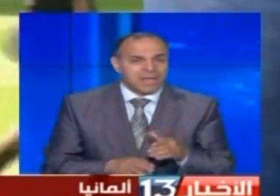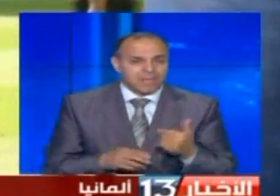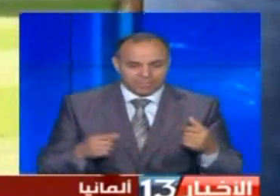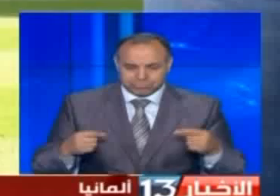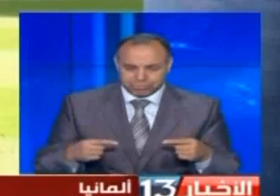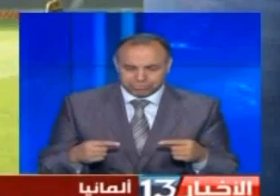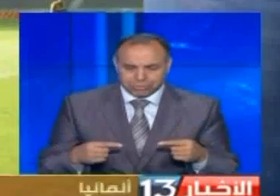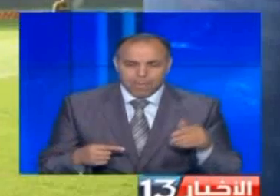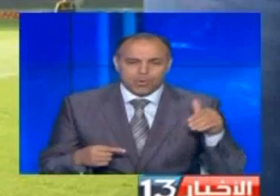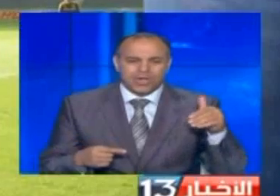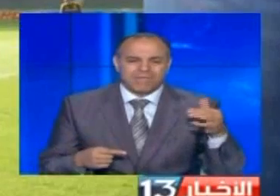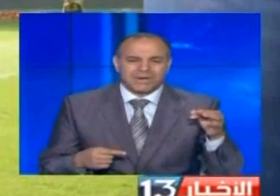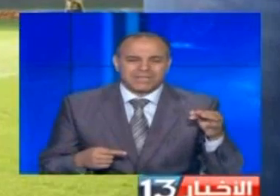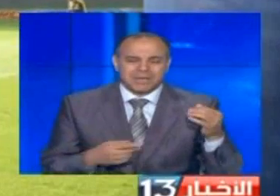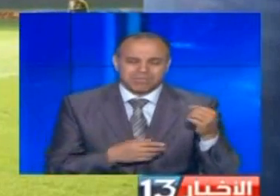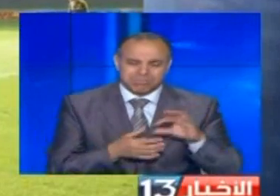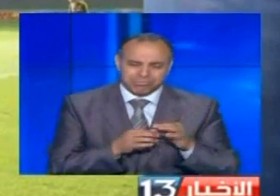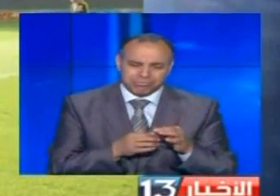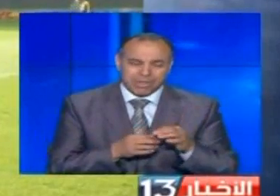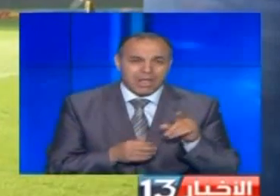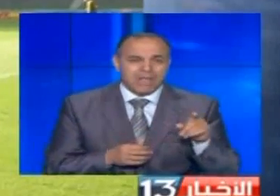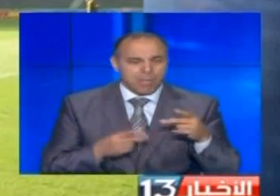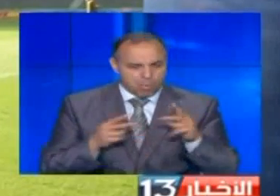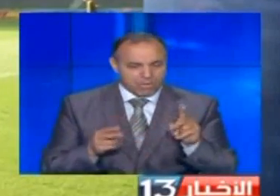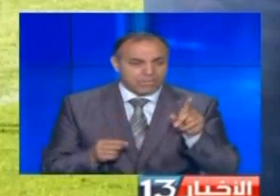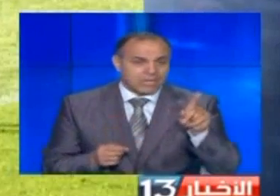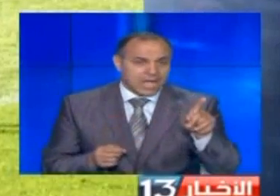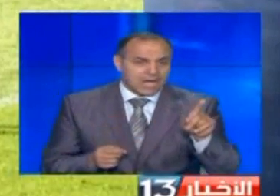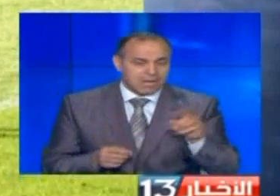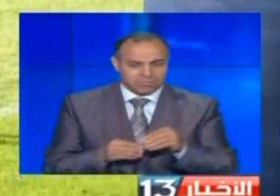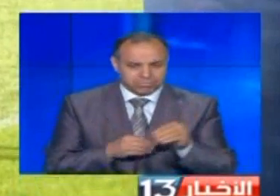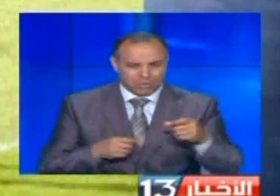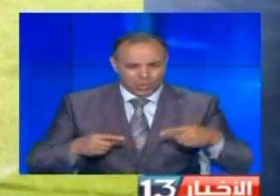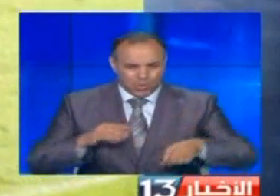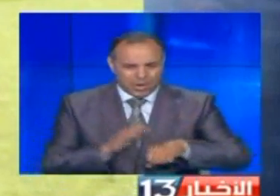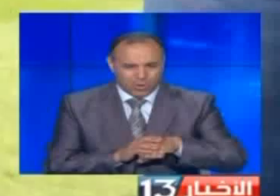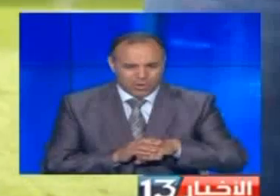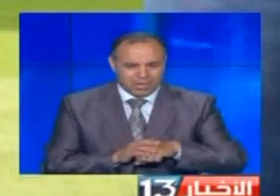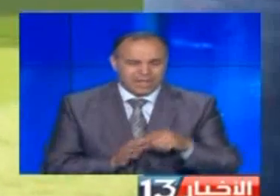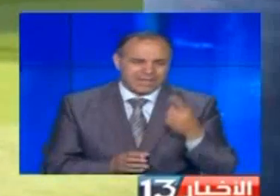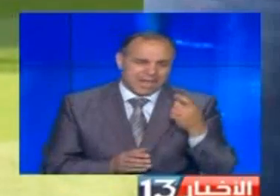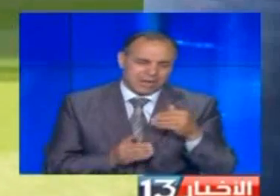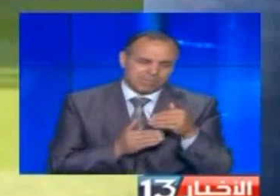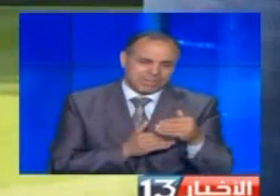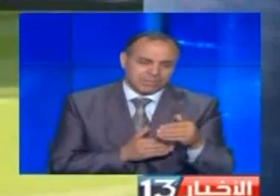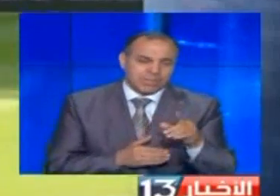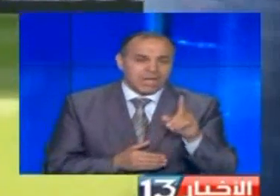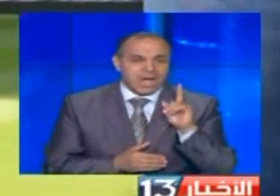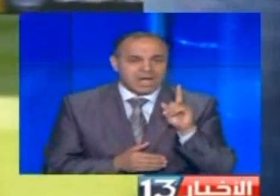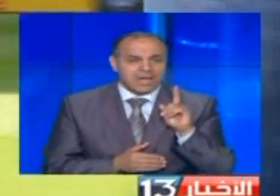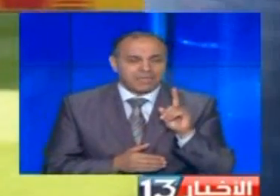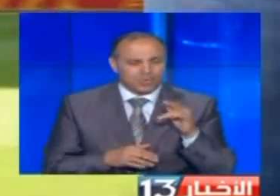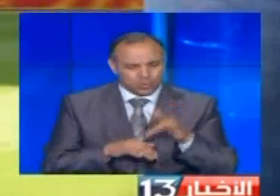مواجهة موناكو في رابطة الأبطال، عندما تمت الموافقة على تأجيل المباراة 24 ساعة فقط على